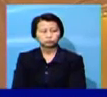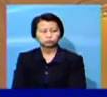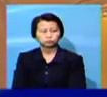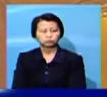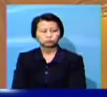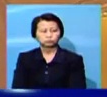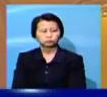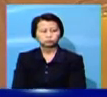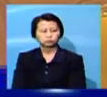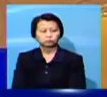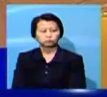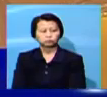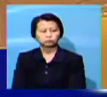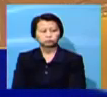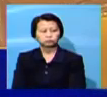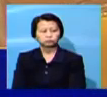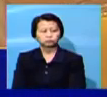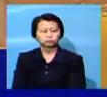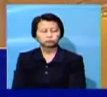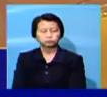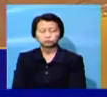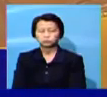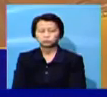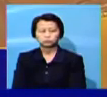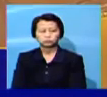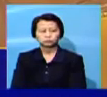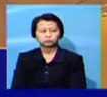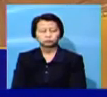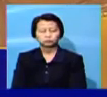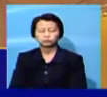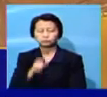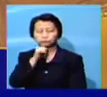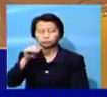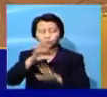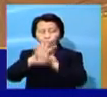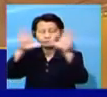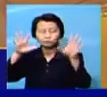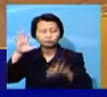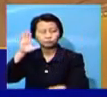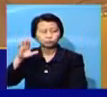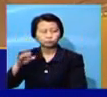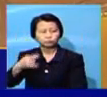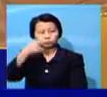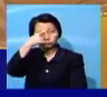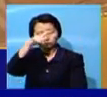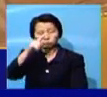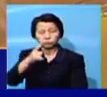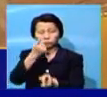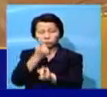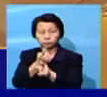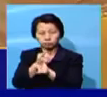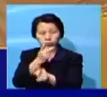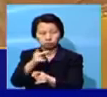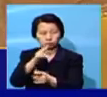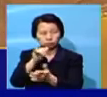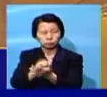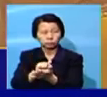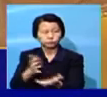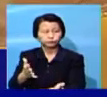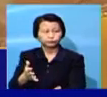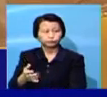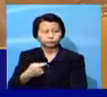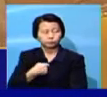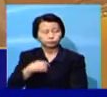asasnya kita tak boleh nak salaha sebenda lepas selesai jadi untuk membetulkan keadaan itulah maka hasil